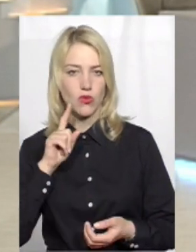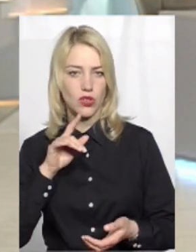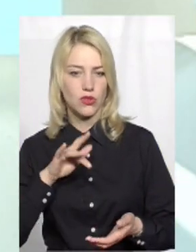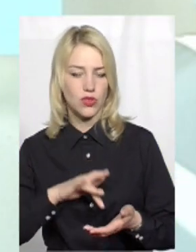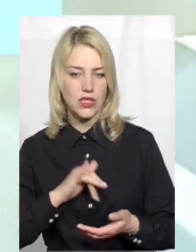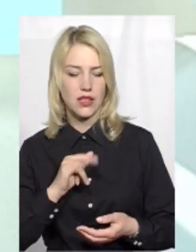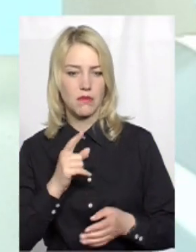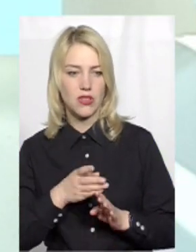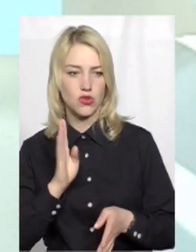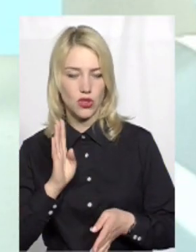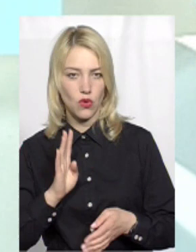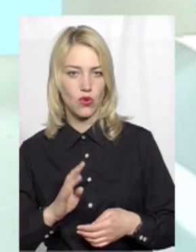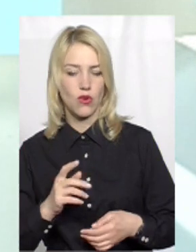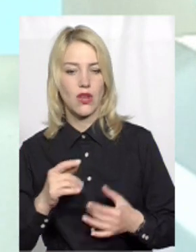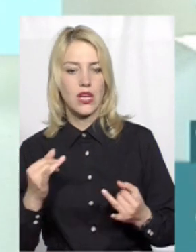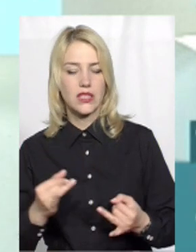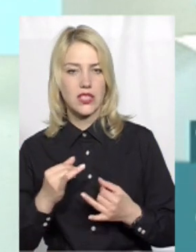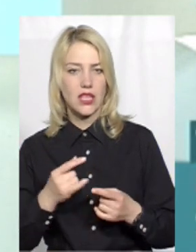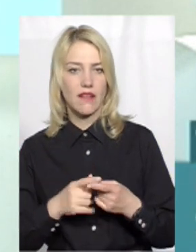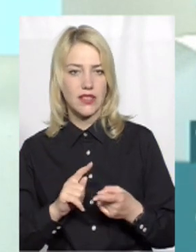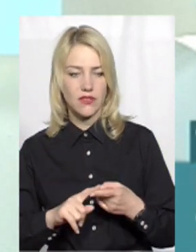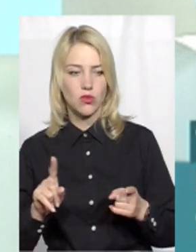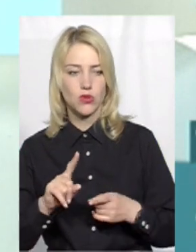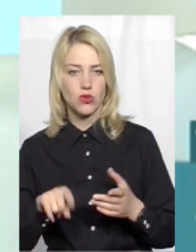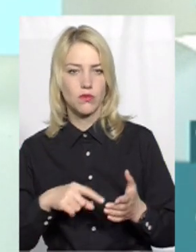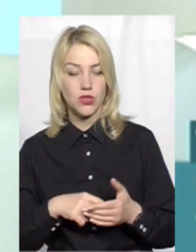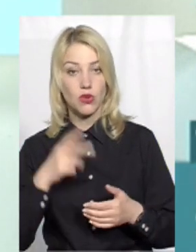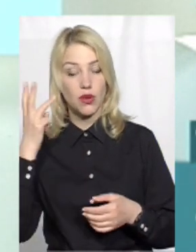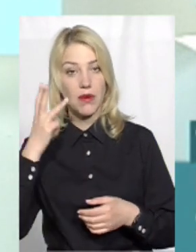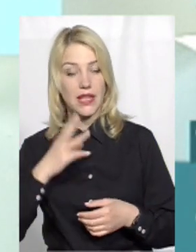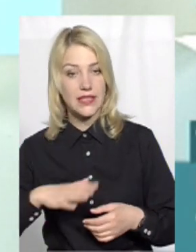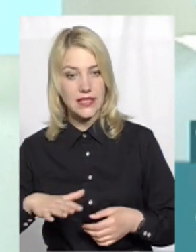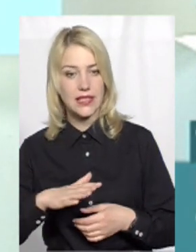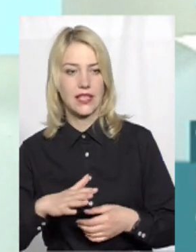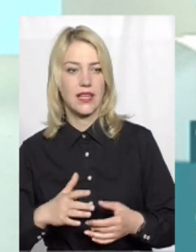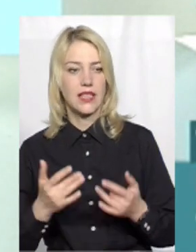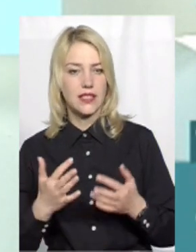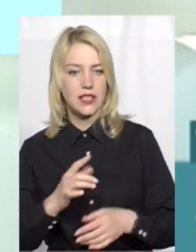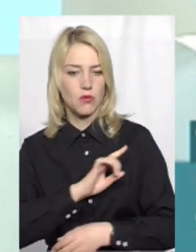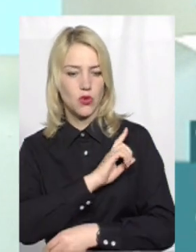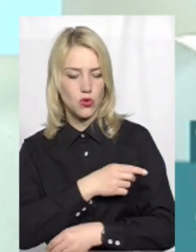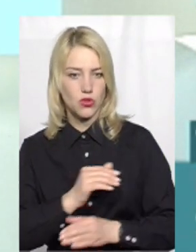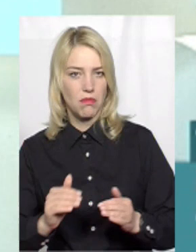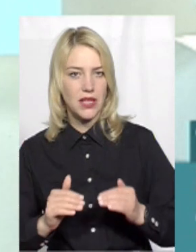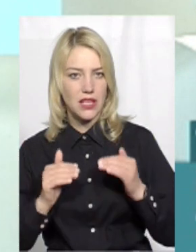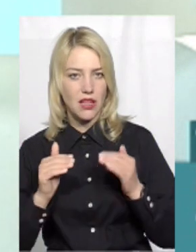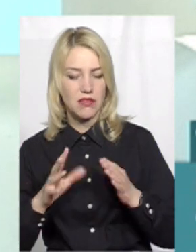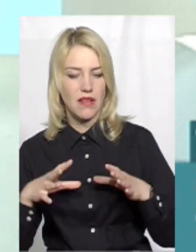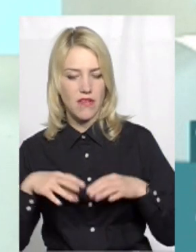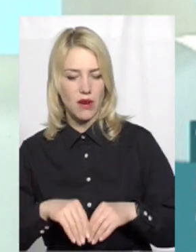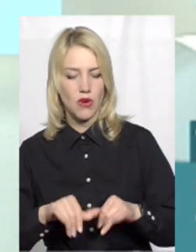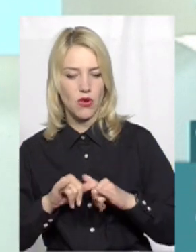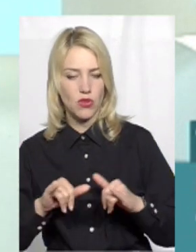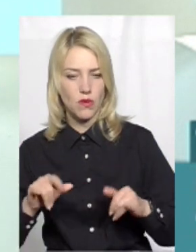і першочергово зацікавлений в тому, щоб місто Хмельницький настільки потужно піднялося в рамках